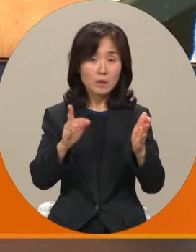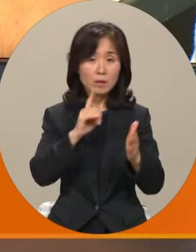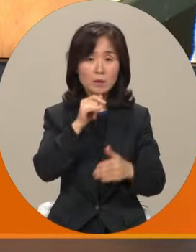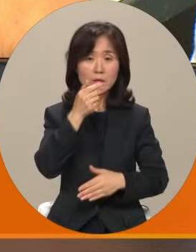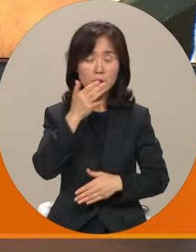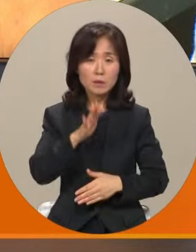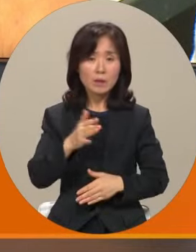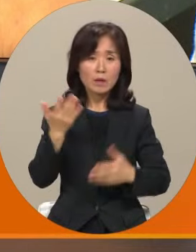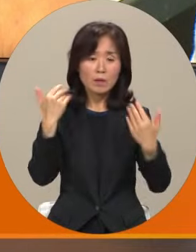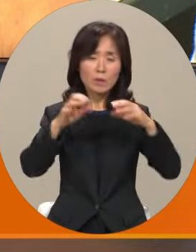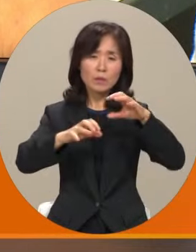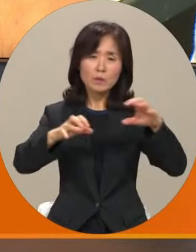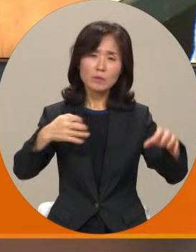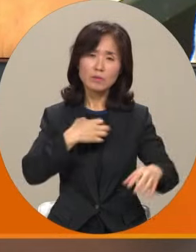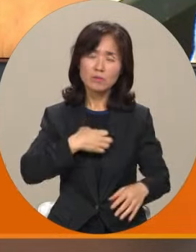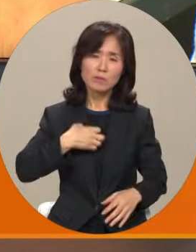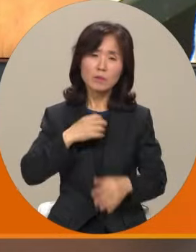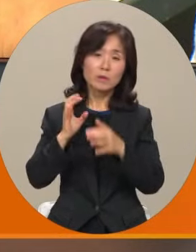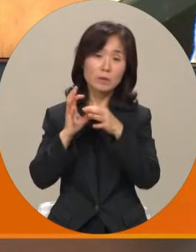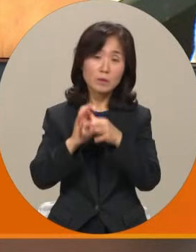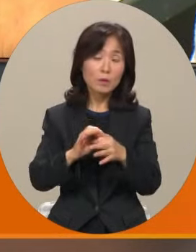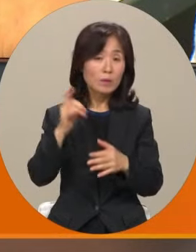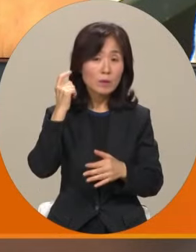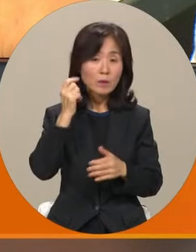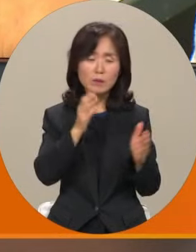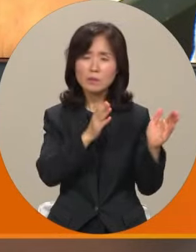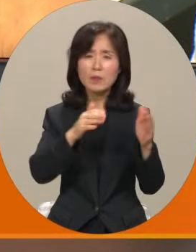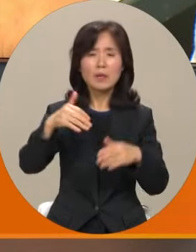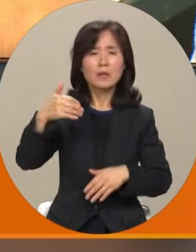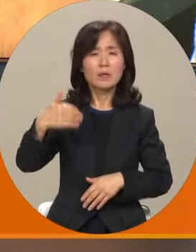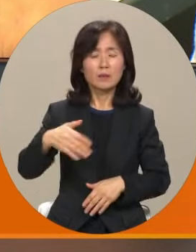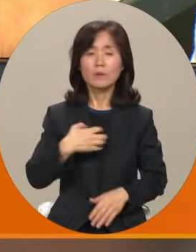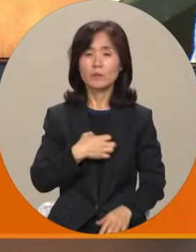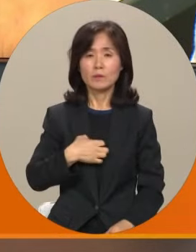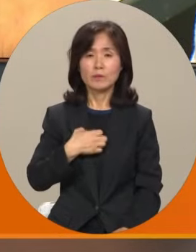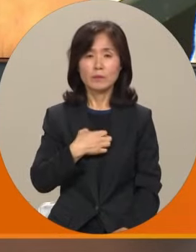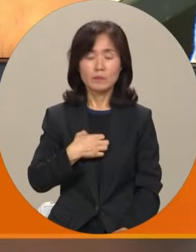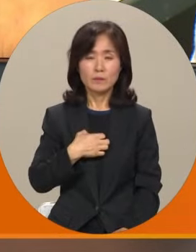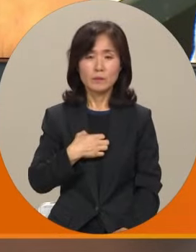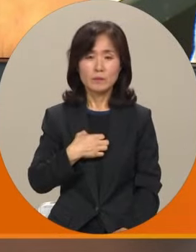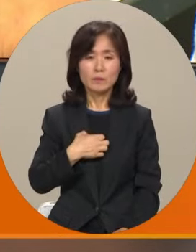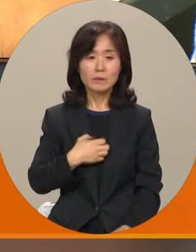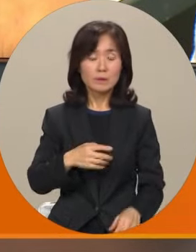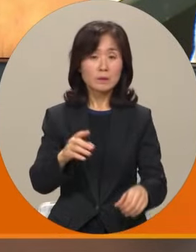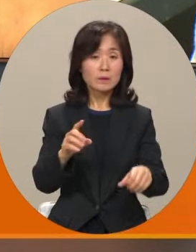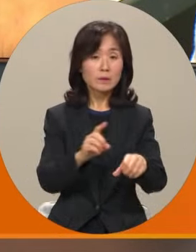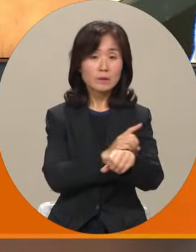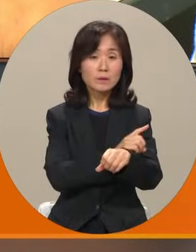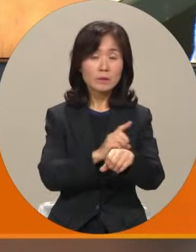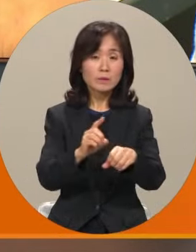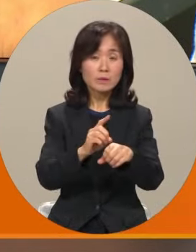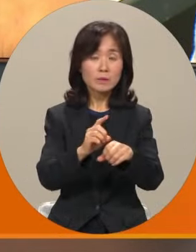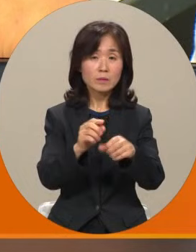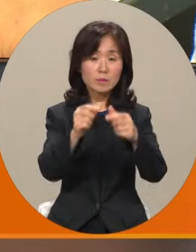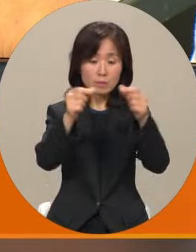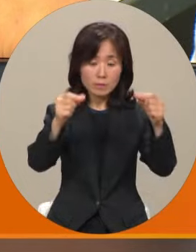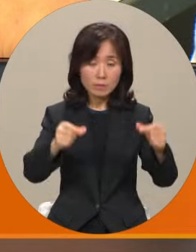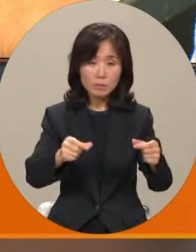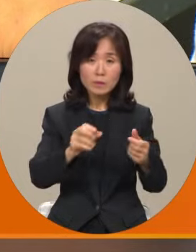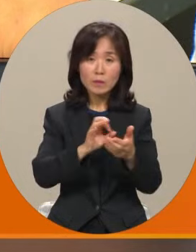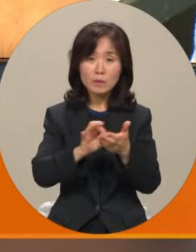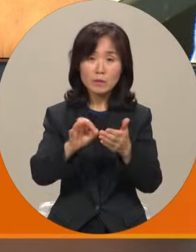제기되고 있습니다 아직 준비가 되지 않았다는 건데요 실제로 디지털 기기 사용을 위해서 필요한